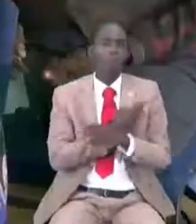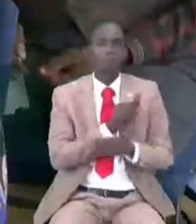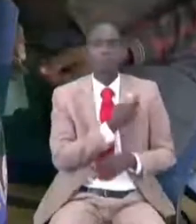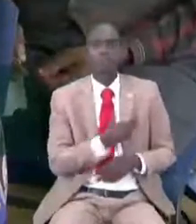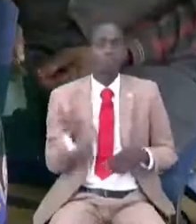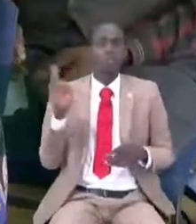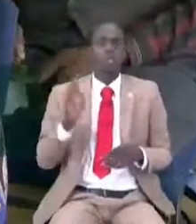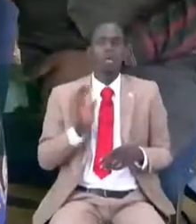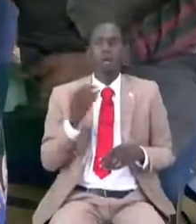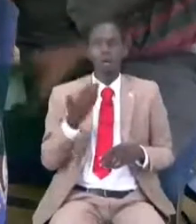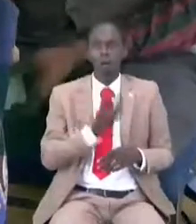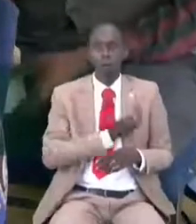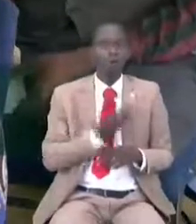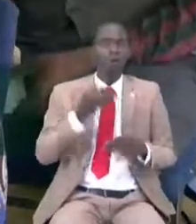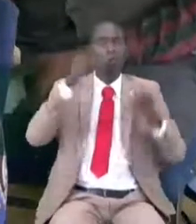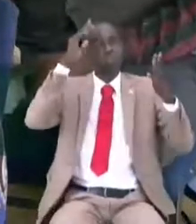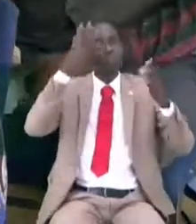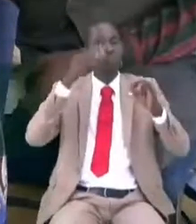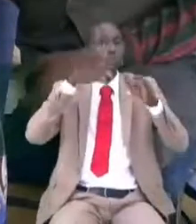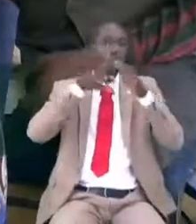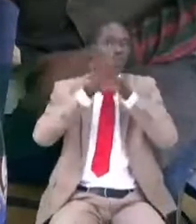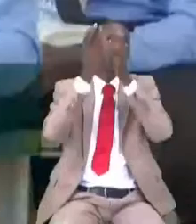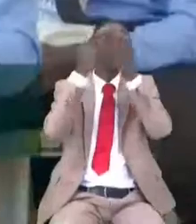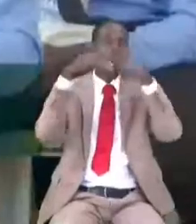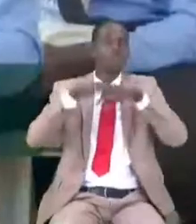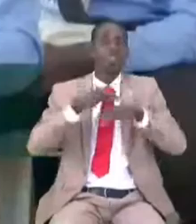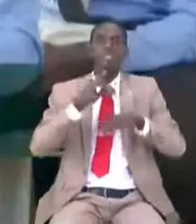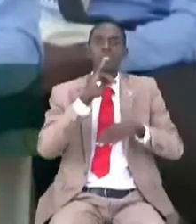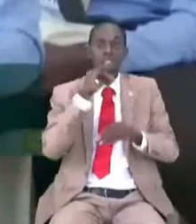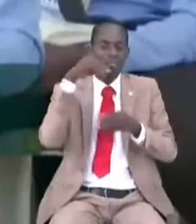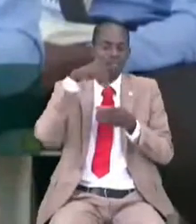au ciel se trouve en Christ.